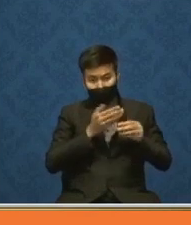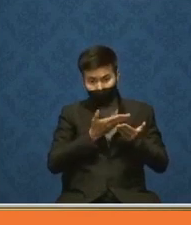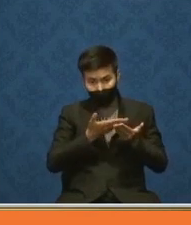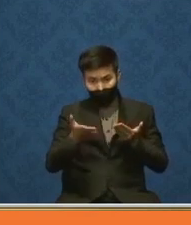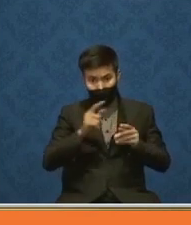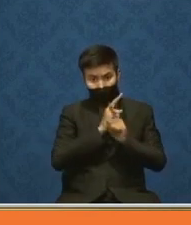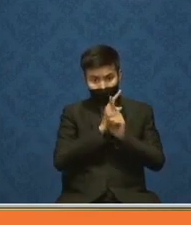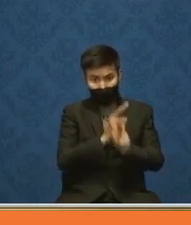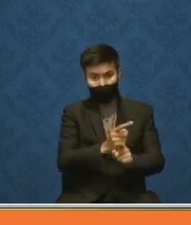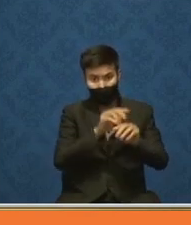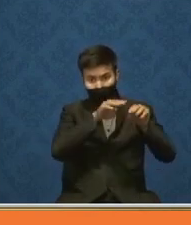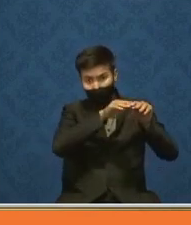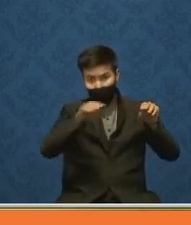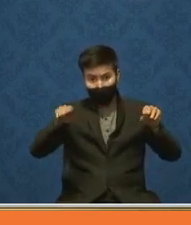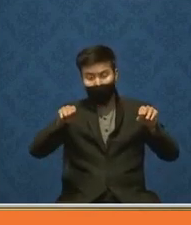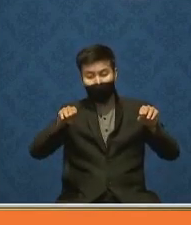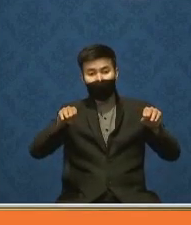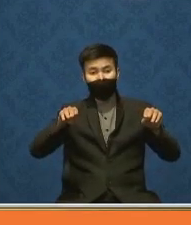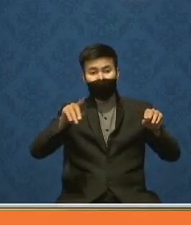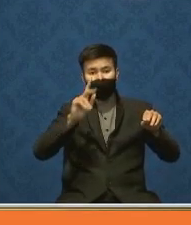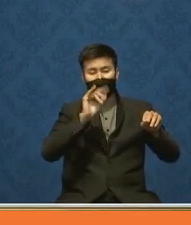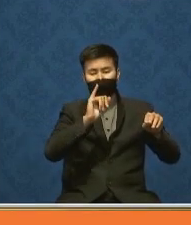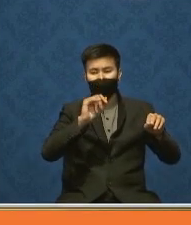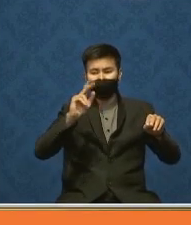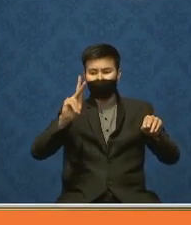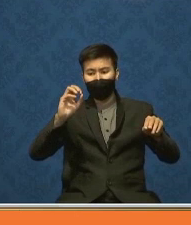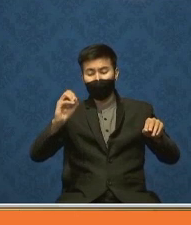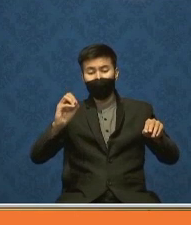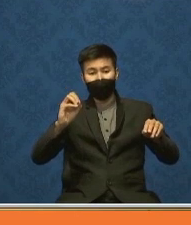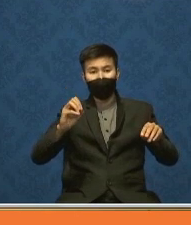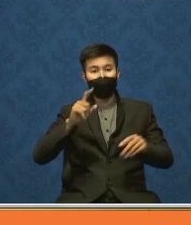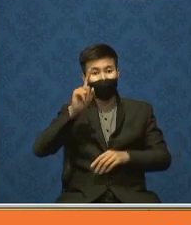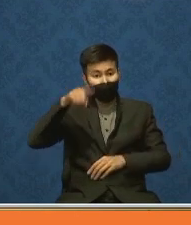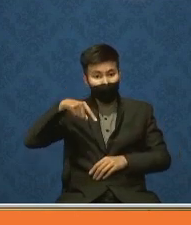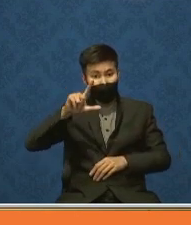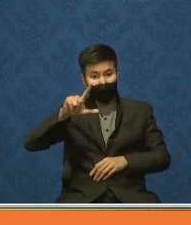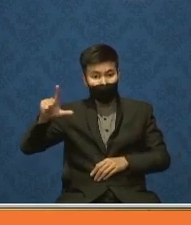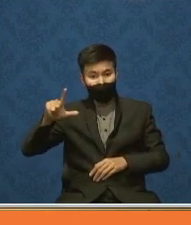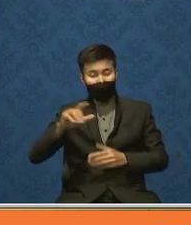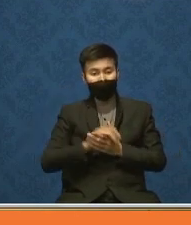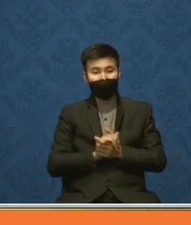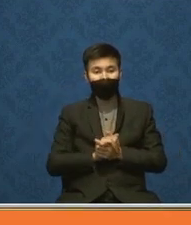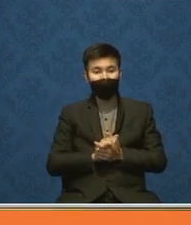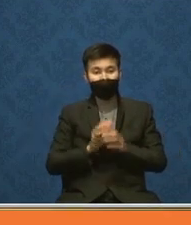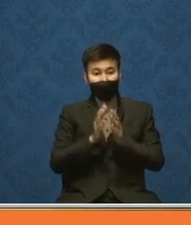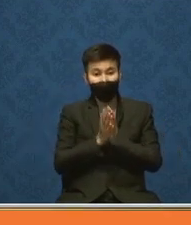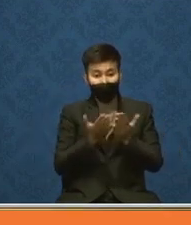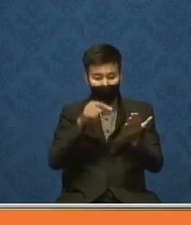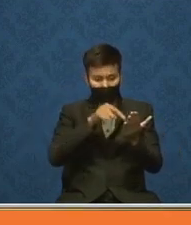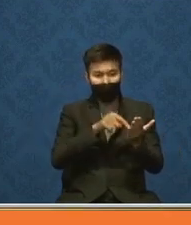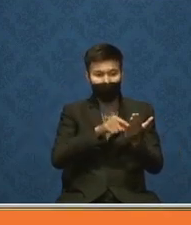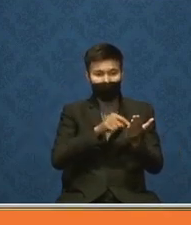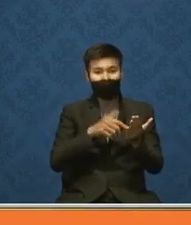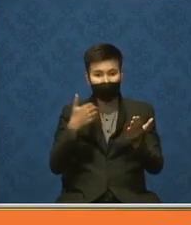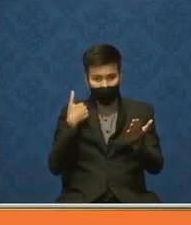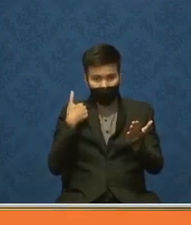น ICAO นะครับไปแล้ว 1,000 ล้านนะครับแต่เพราะว่าไม่รู้จะไปใส่ในแผนงานยุทธศาสตร์ไหนก็เลยมาโผล่ที่แผนงานยุทธศาสตร์ไกลเมชเช